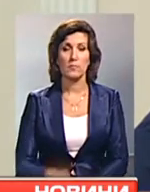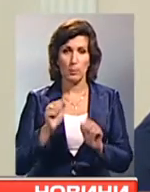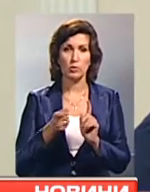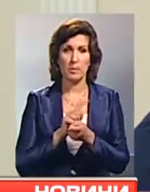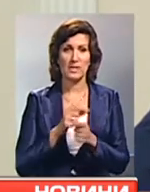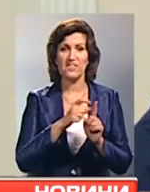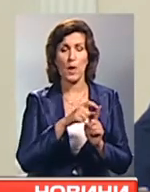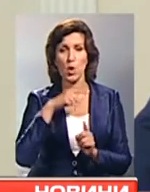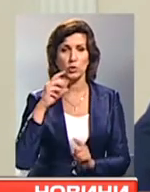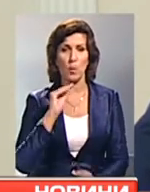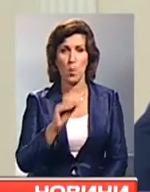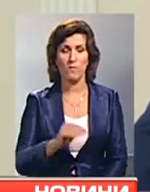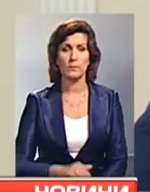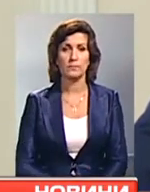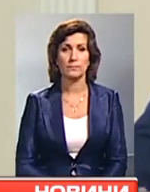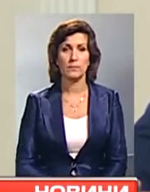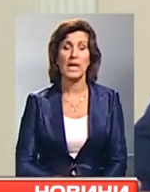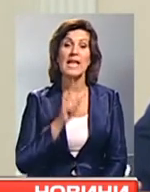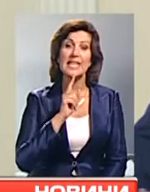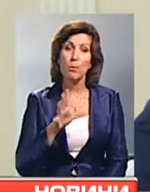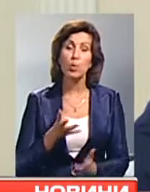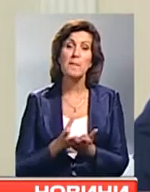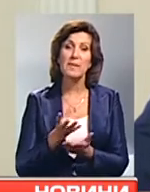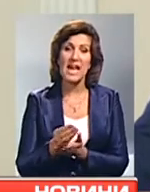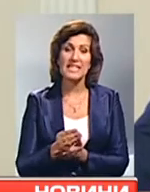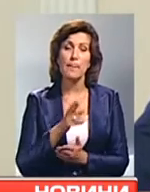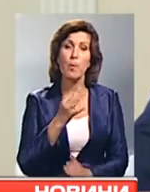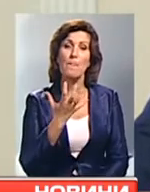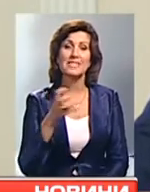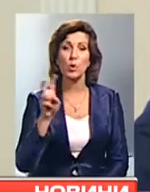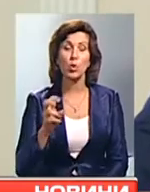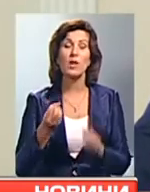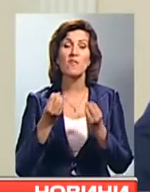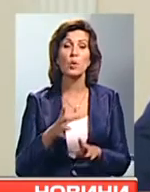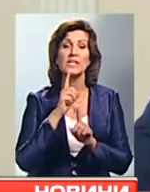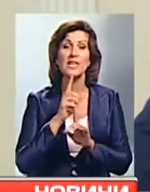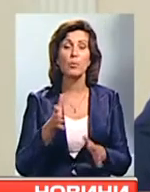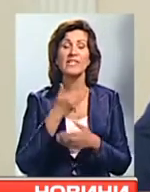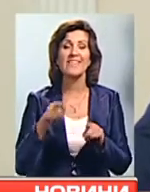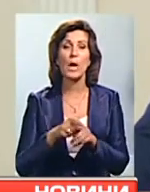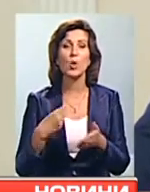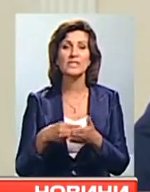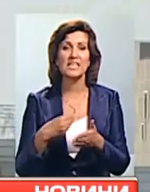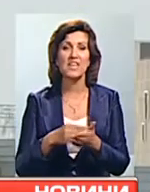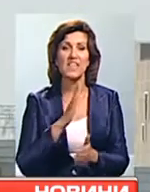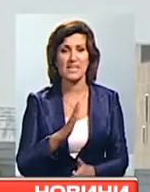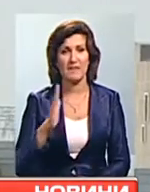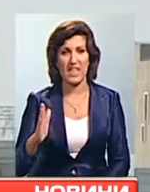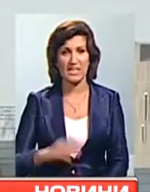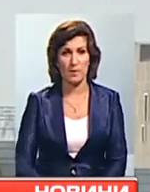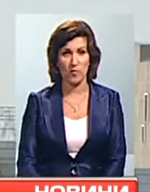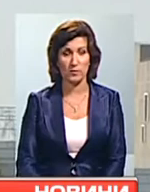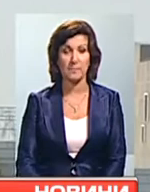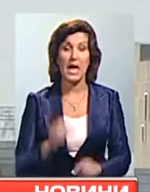Можу перевести цю фразу на російську мову. Не будемо платити по 500 доларів. Просто не будемо. Нет такої ціни, Володимир Владимирович.